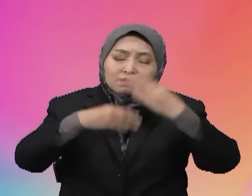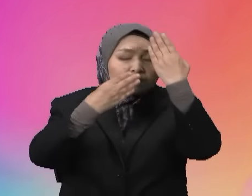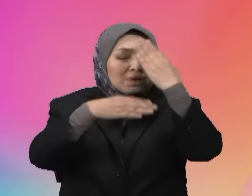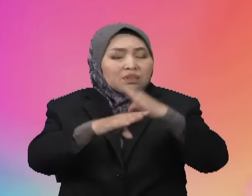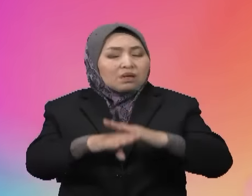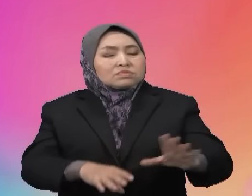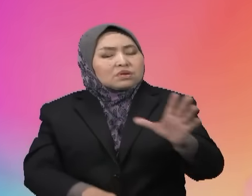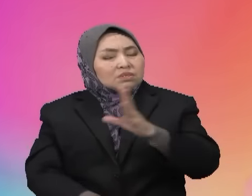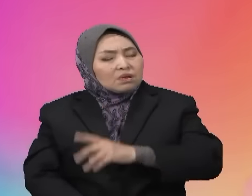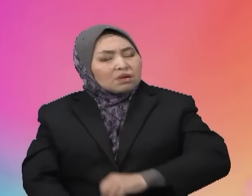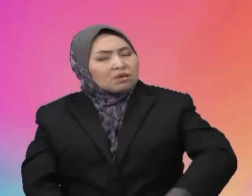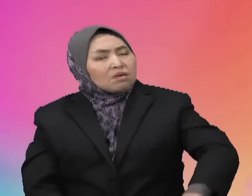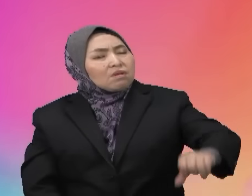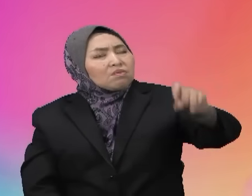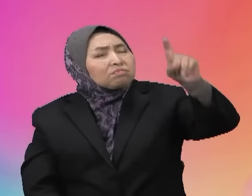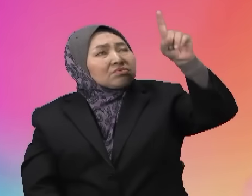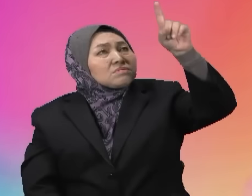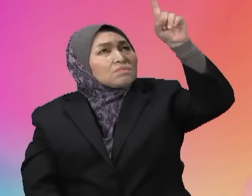بِمَا